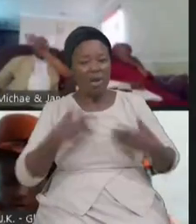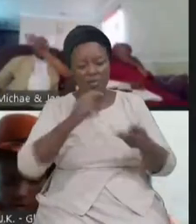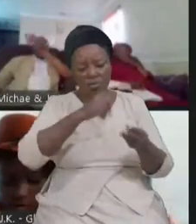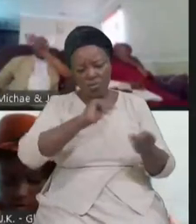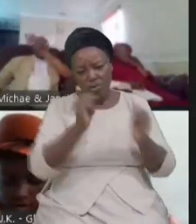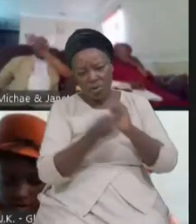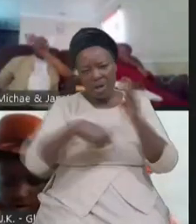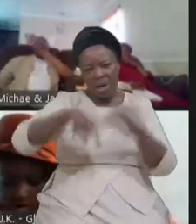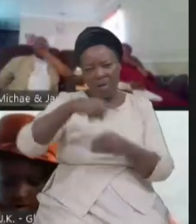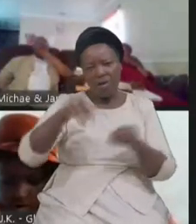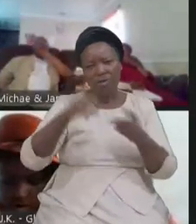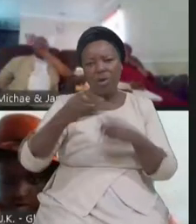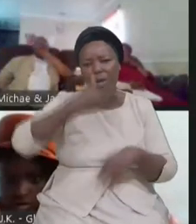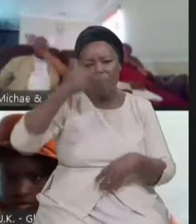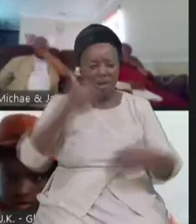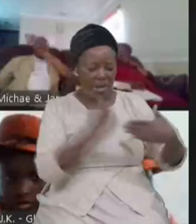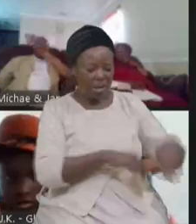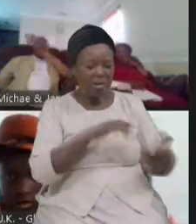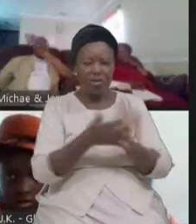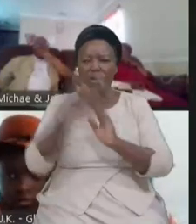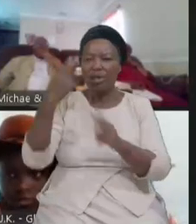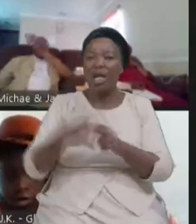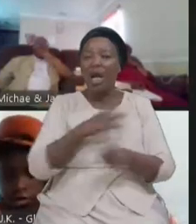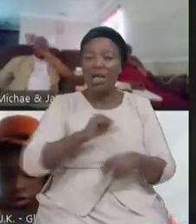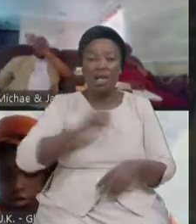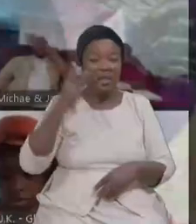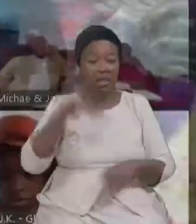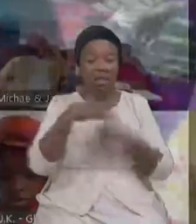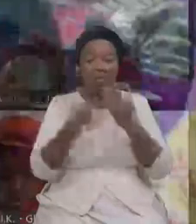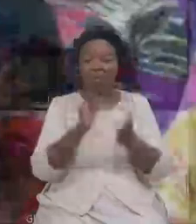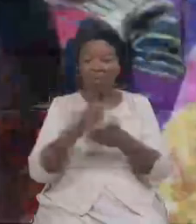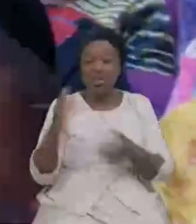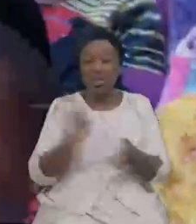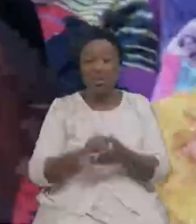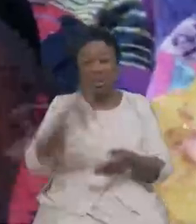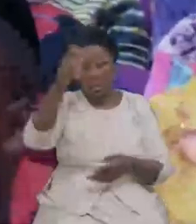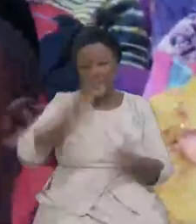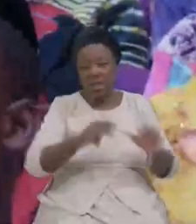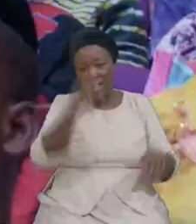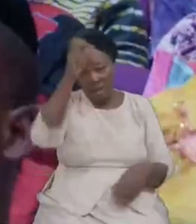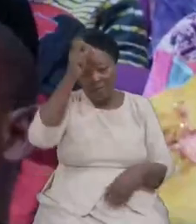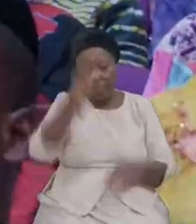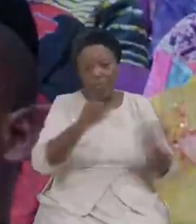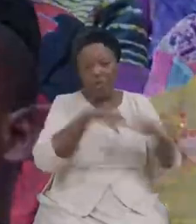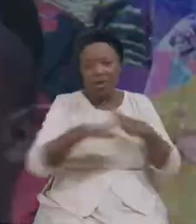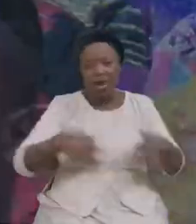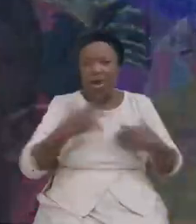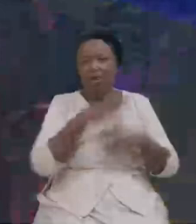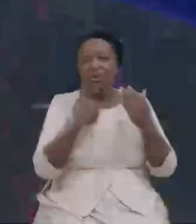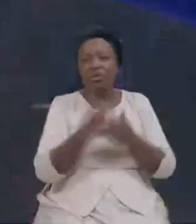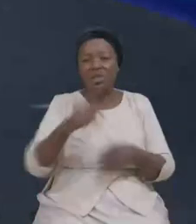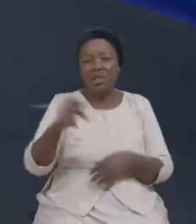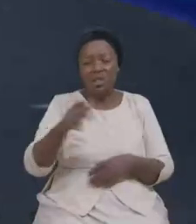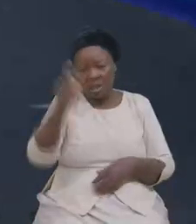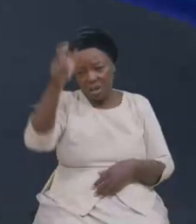étant transformée. Et je vois toutes ces choses négatives, des ténèbres. Tout va disparaître